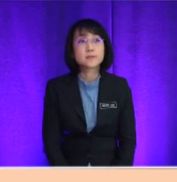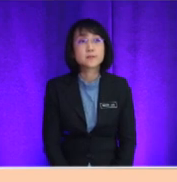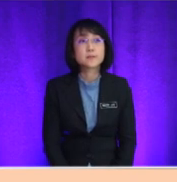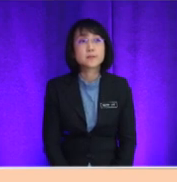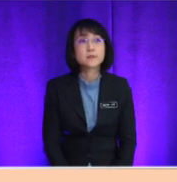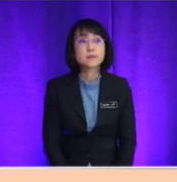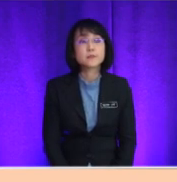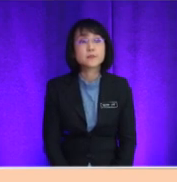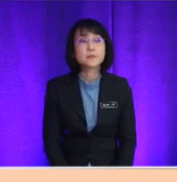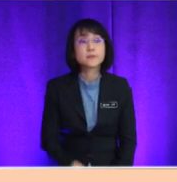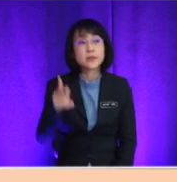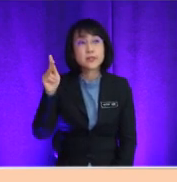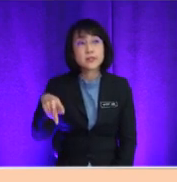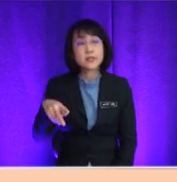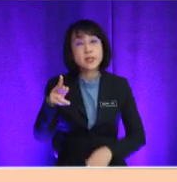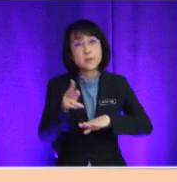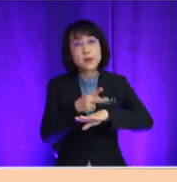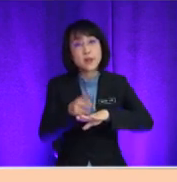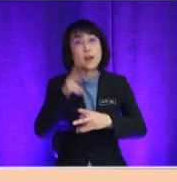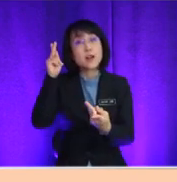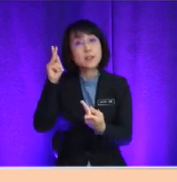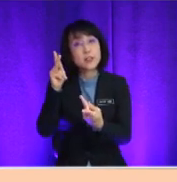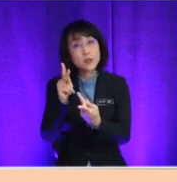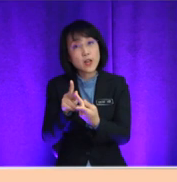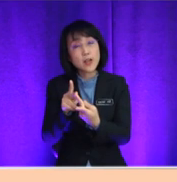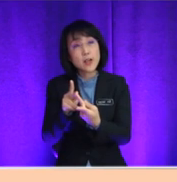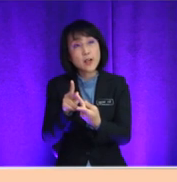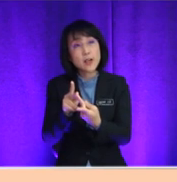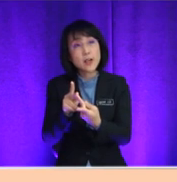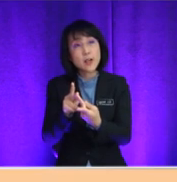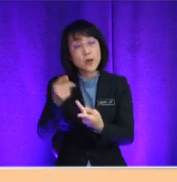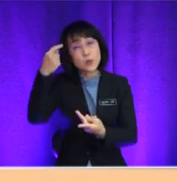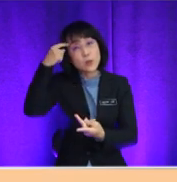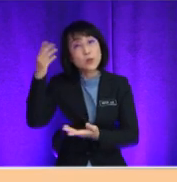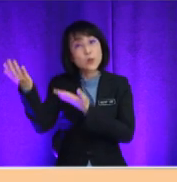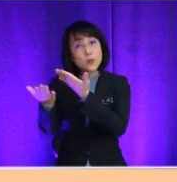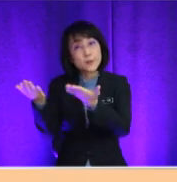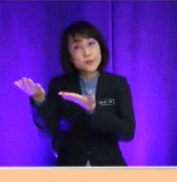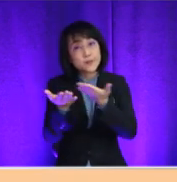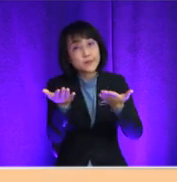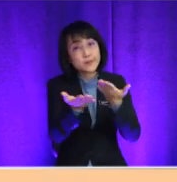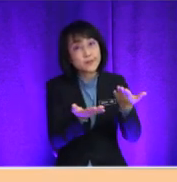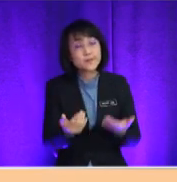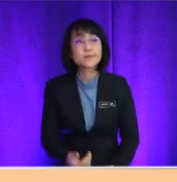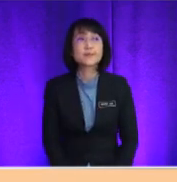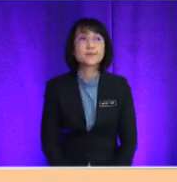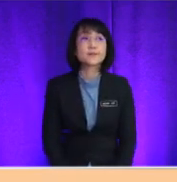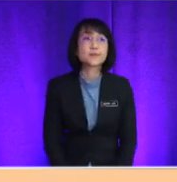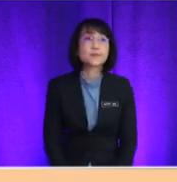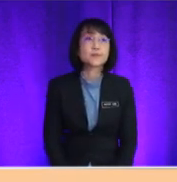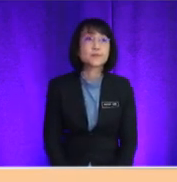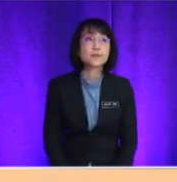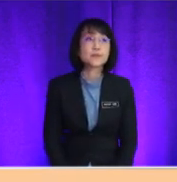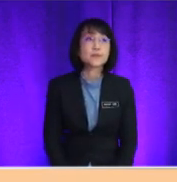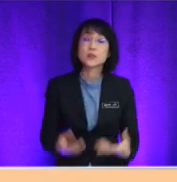itu juga sesuai untuk Prabu saji kita udah